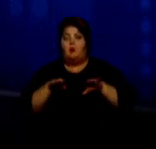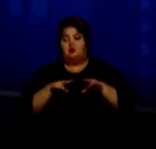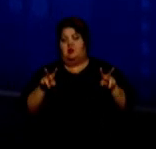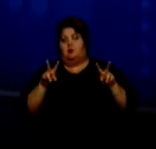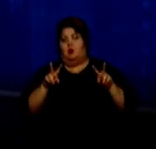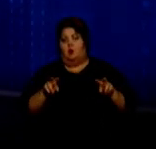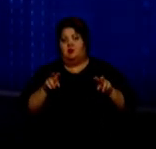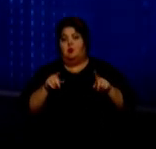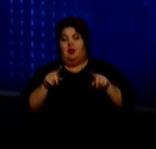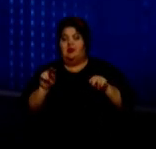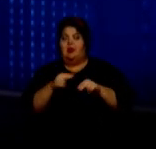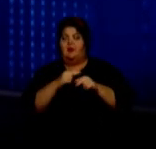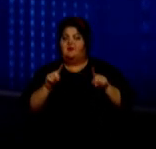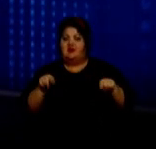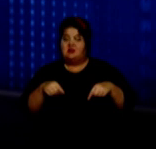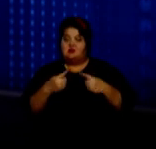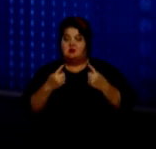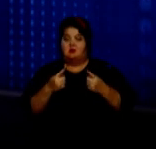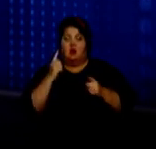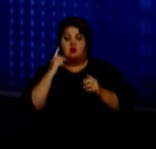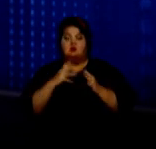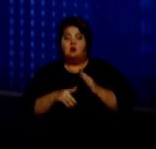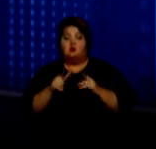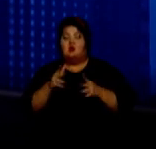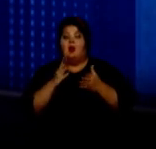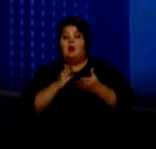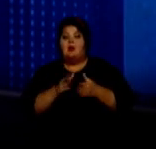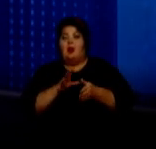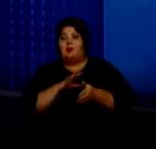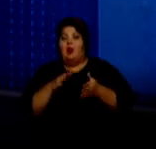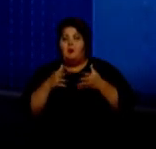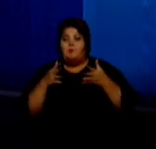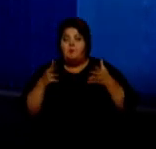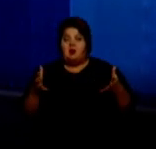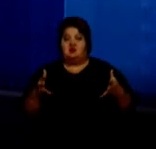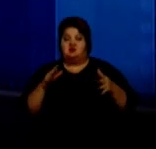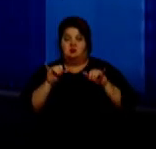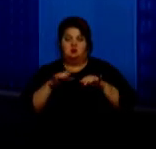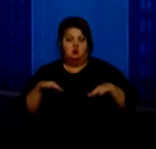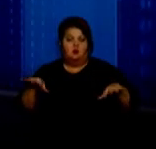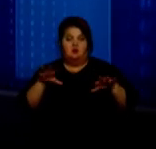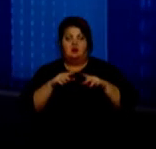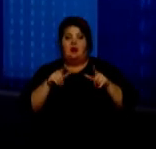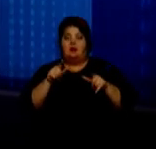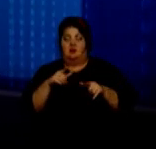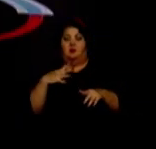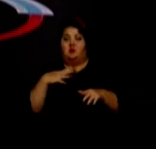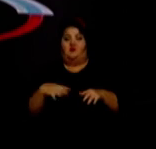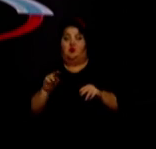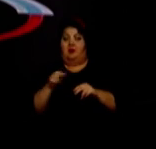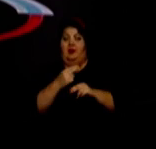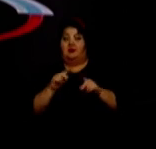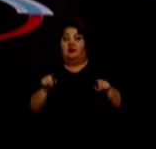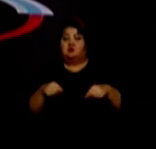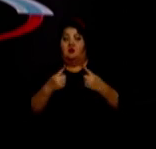які відреставровані. Зрозуміло, що кадетський є найбільшим із усіх, які їм доводилось реставрувати,